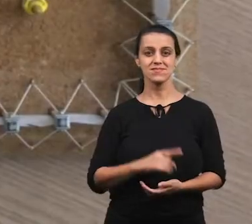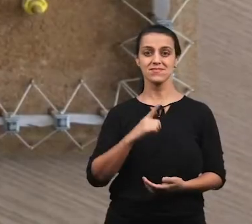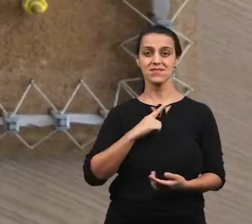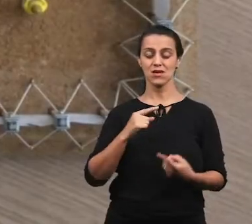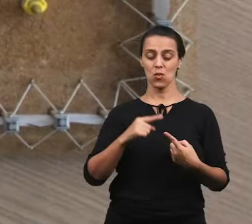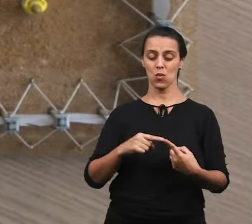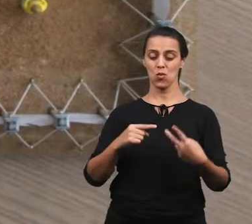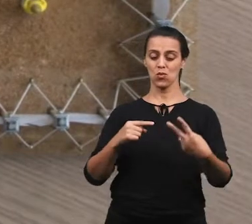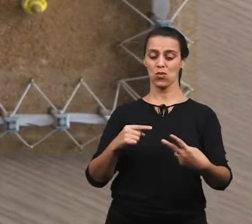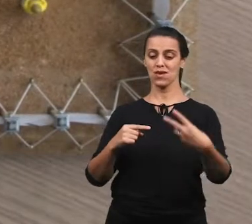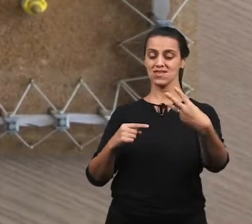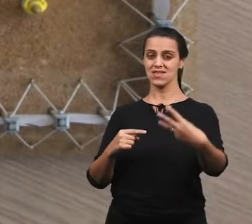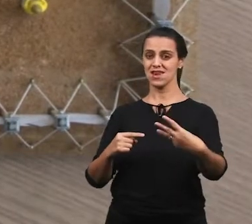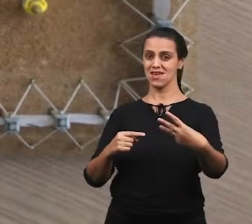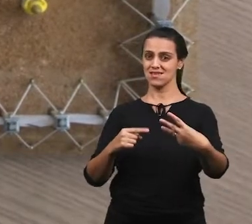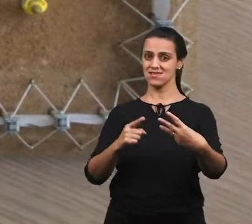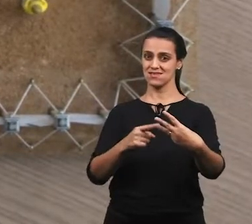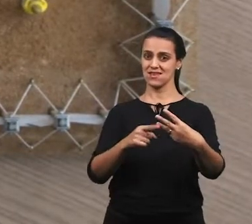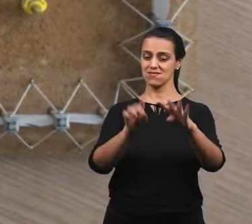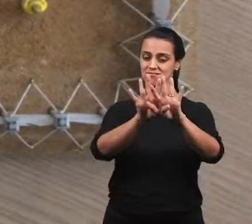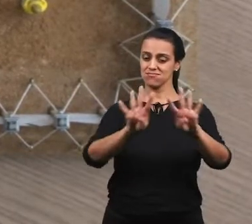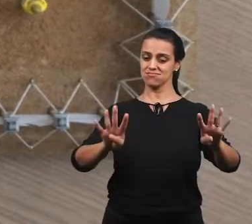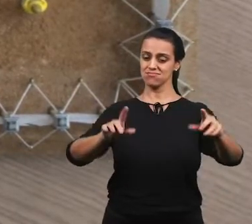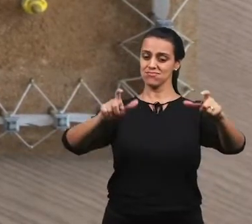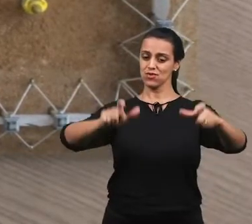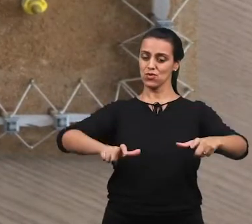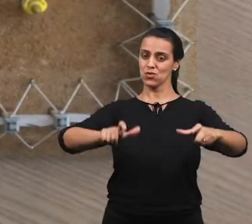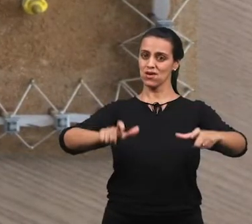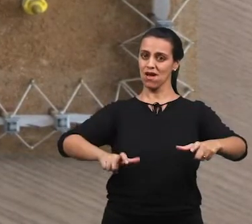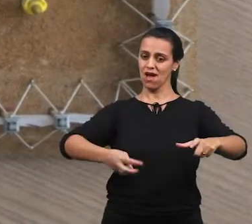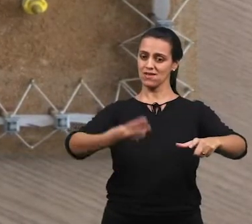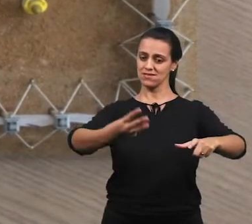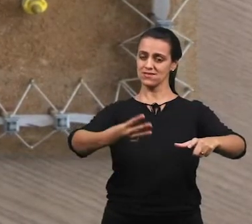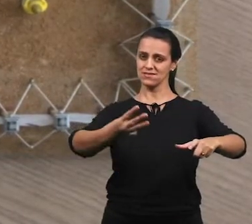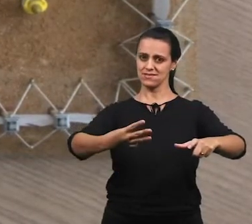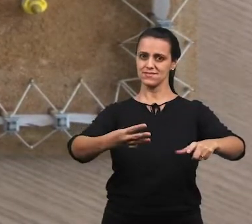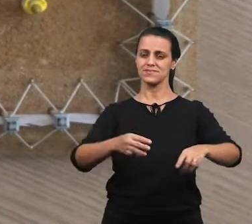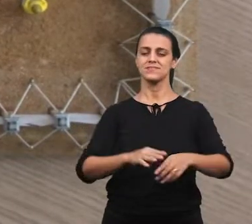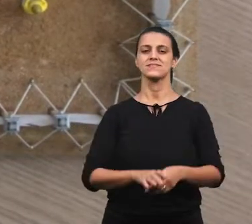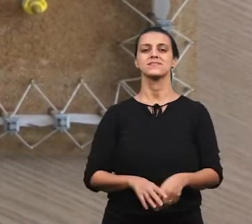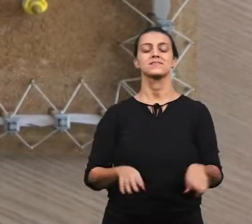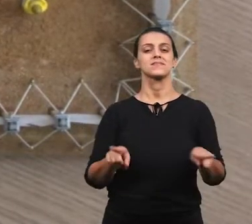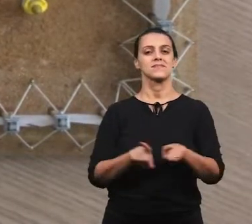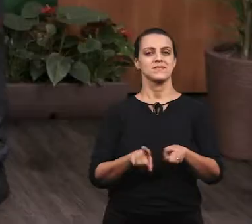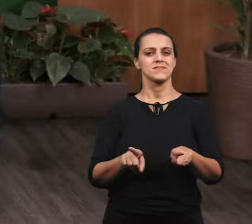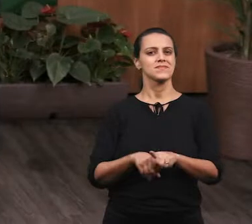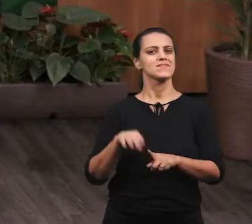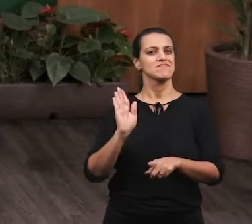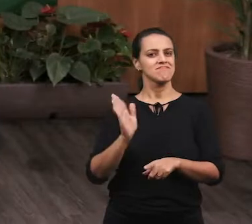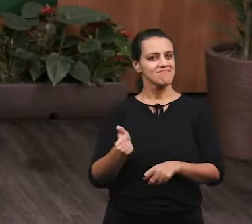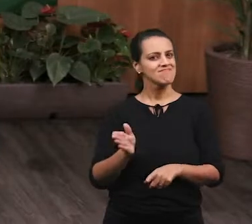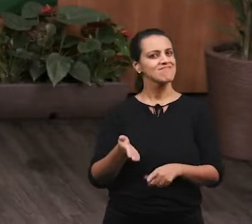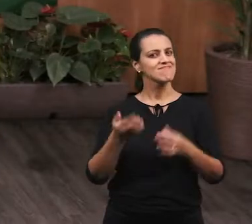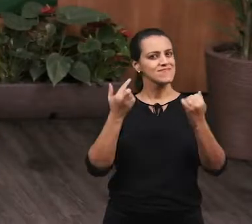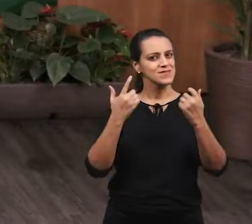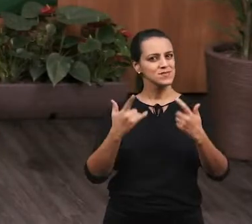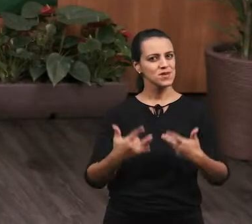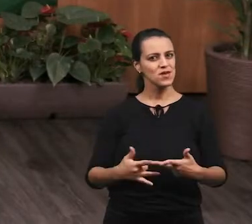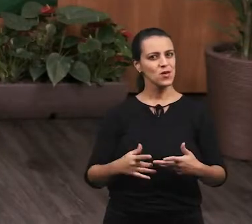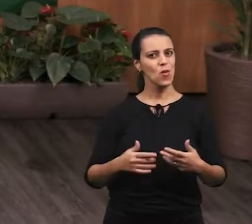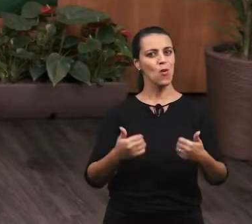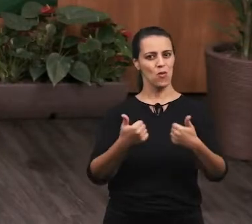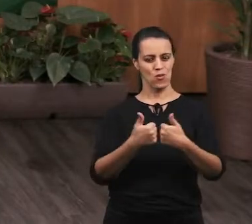скинии, вход во внутреннюю, во святилище, и поговорили уже